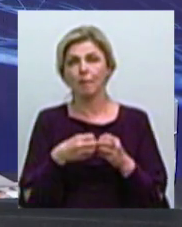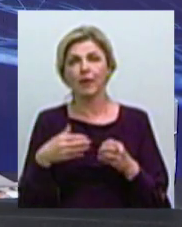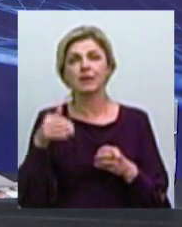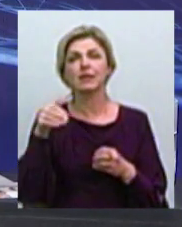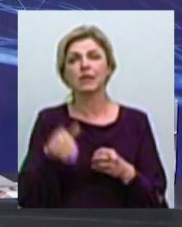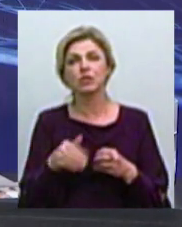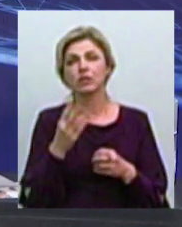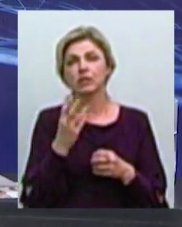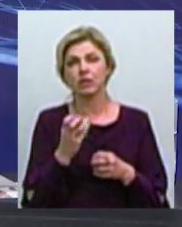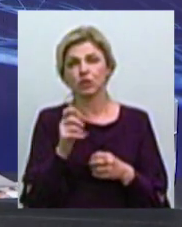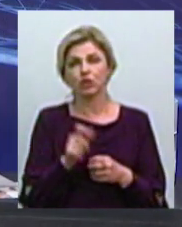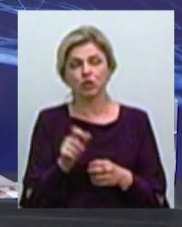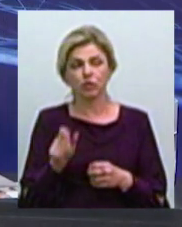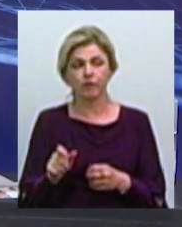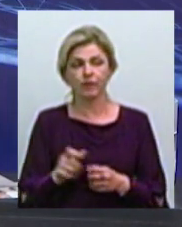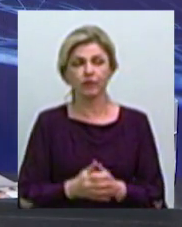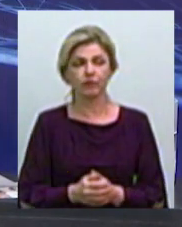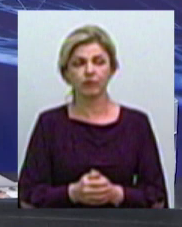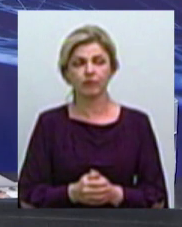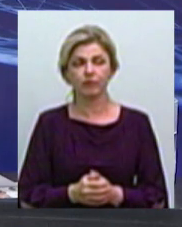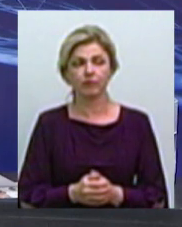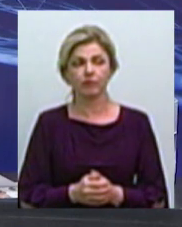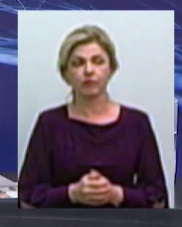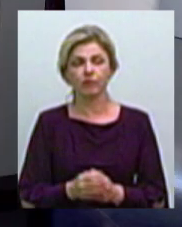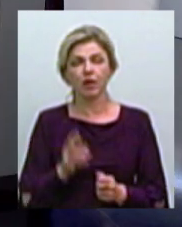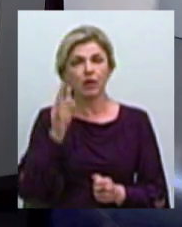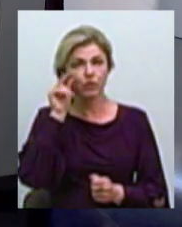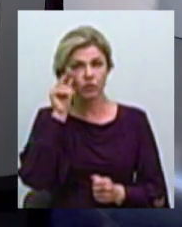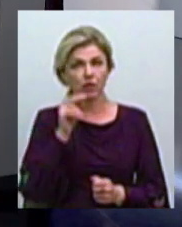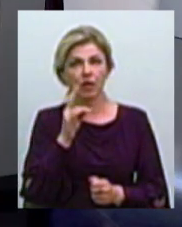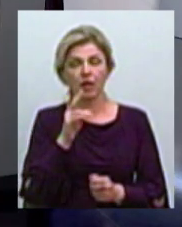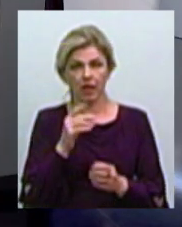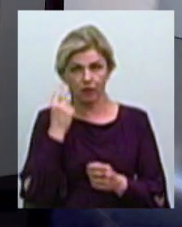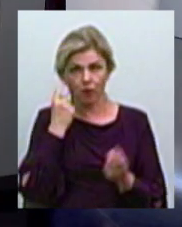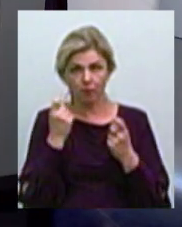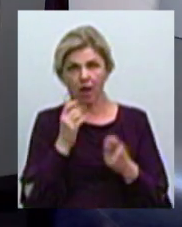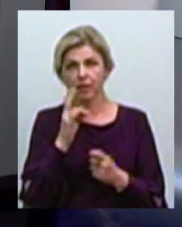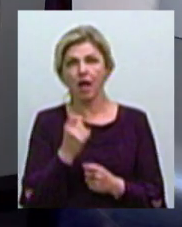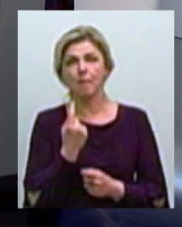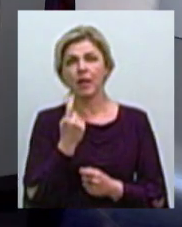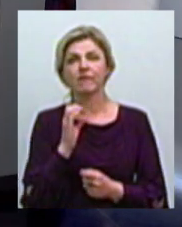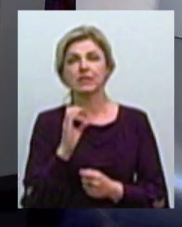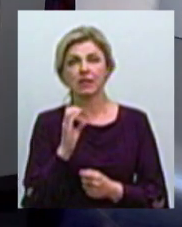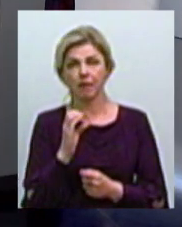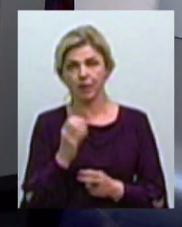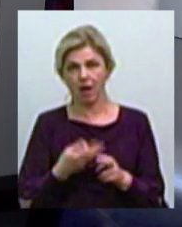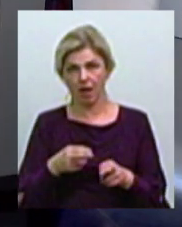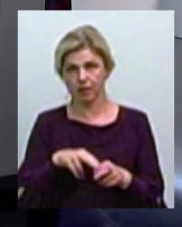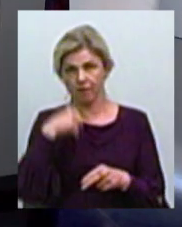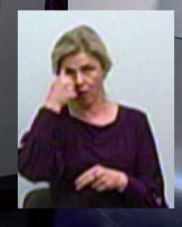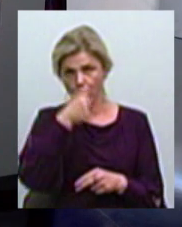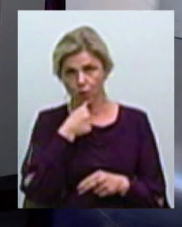15 300 человек – это данные на 1 сентября этого года. Много это или мало?